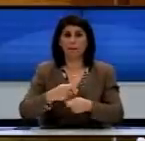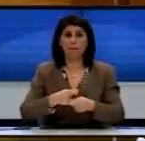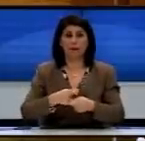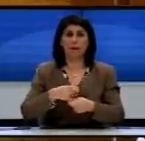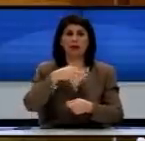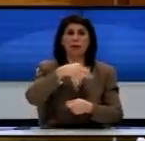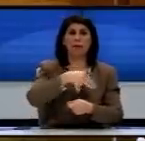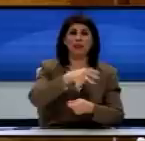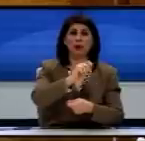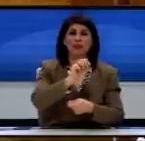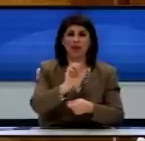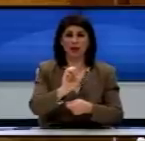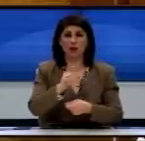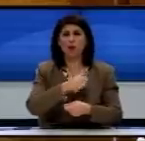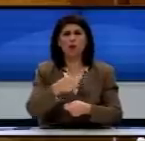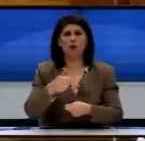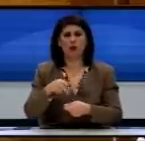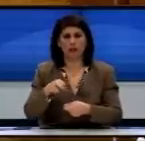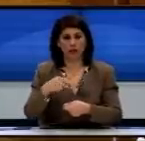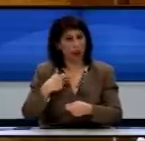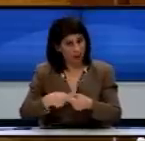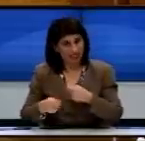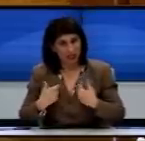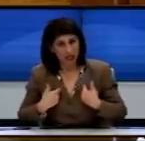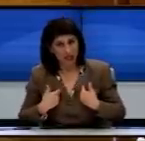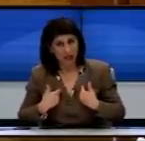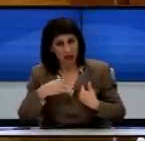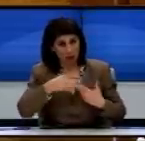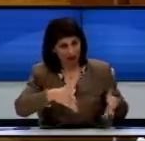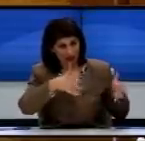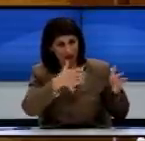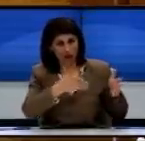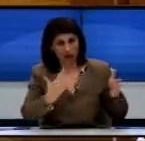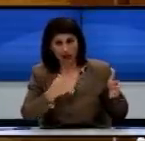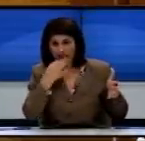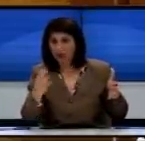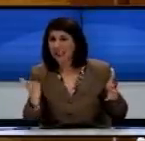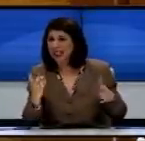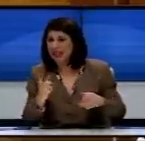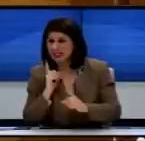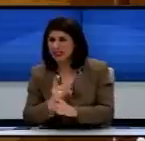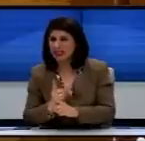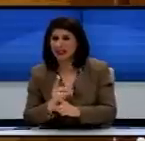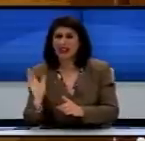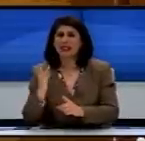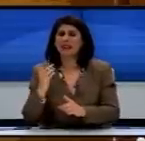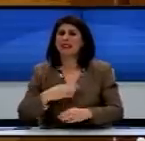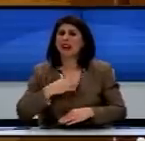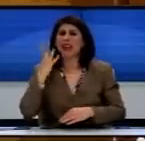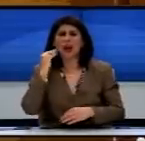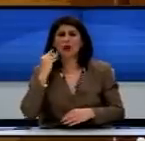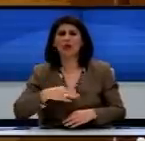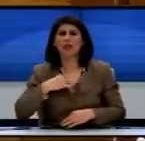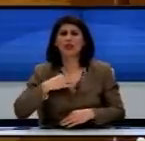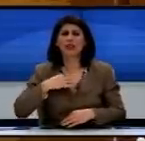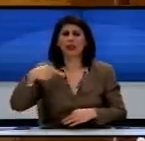Μαξίμου ΑΕ μόνο για φίλους. Αλήθεια? Business Μαξίμου? Έχετε να πείτε κάτι συγκεκριμένο? Σαν να ακούω τον κύριο Τζανακόπουλο τις